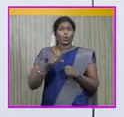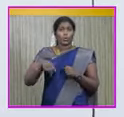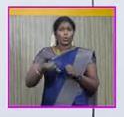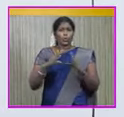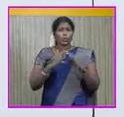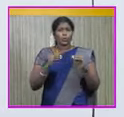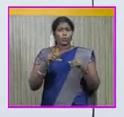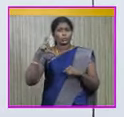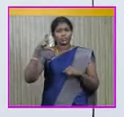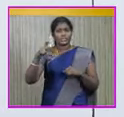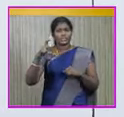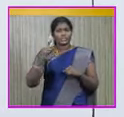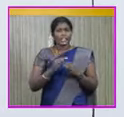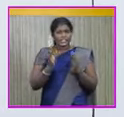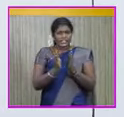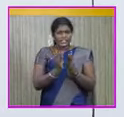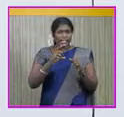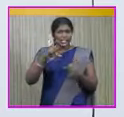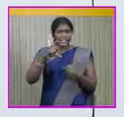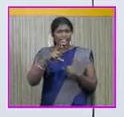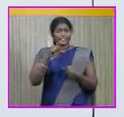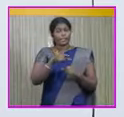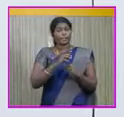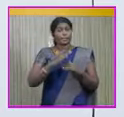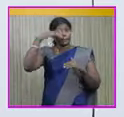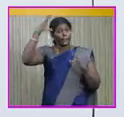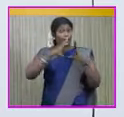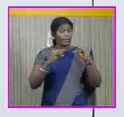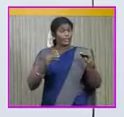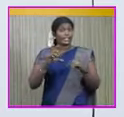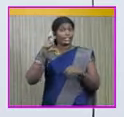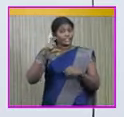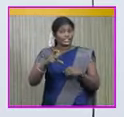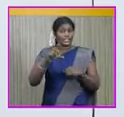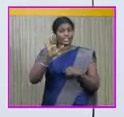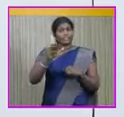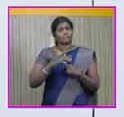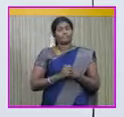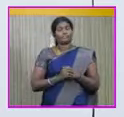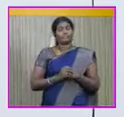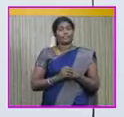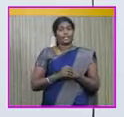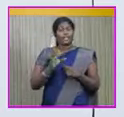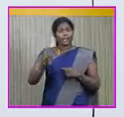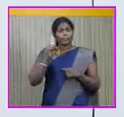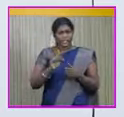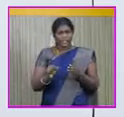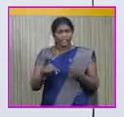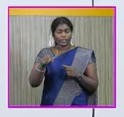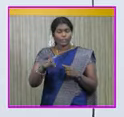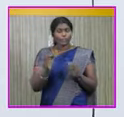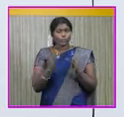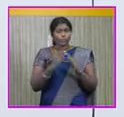பாருங்கள், குட்டி முக்கோணத்துலேயும் அந்த கோணம் சி இருக்குது, பெரிய முக்கோணத்துலேயும் அதே கோணம் சி இருக்குது. அதை நம்ம எப்படி எழுதுகிறோம்? குட்டி